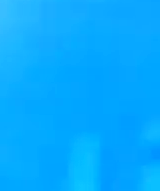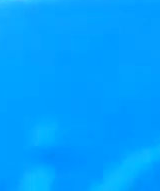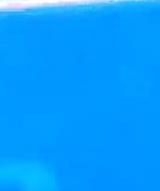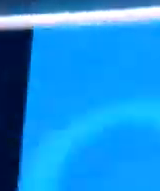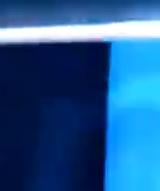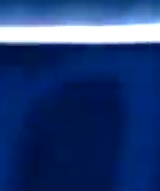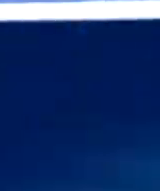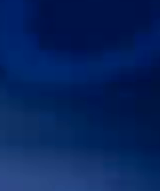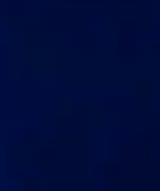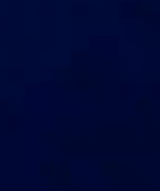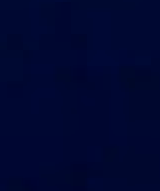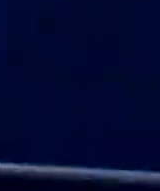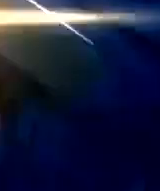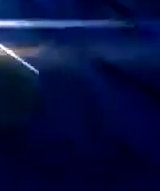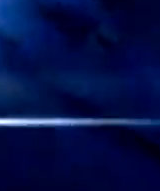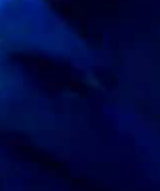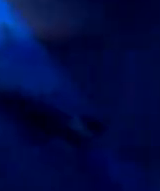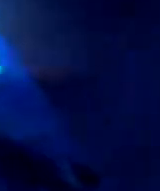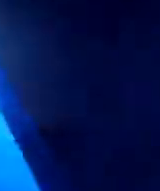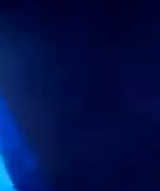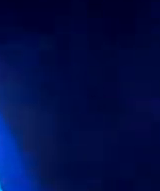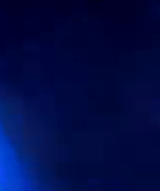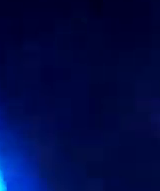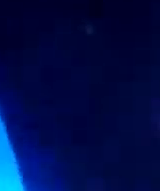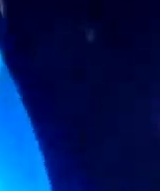으 음 으